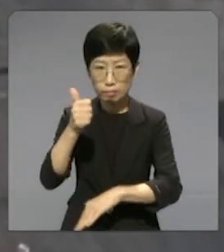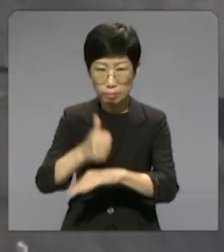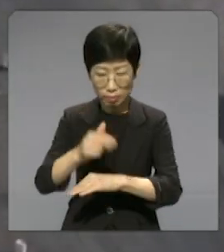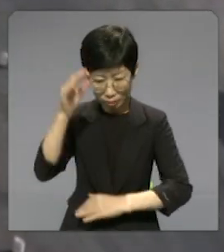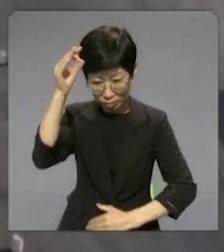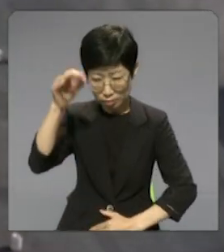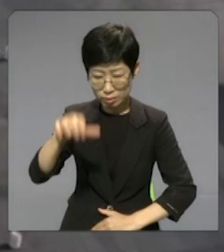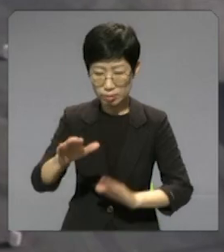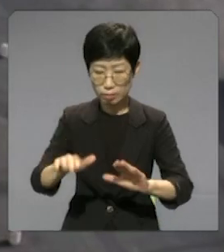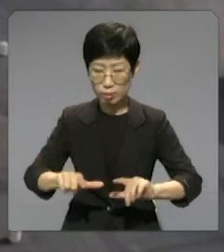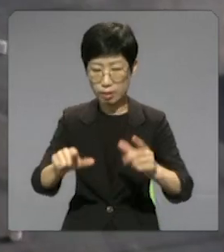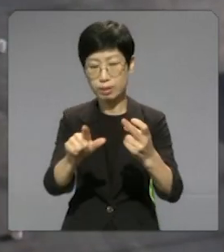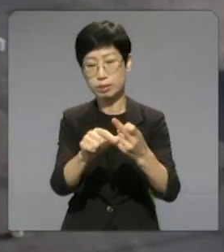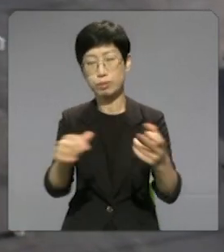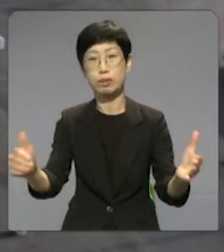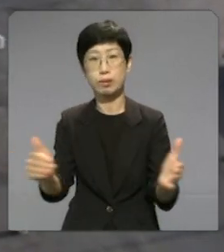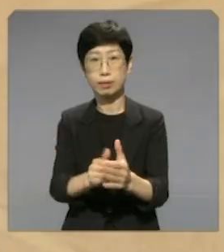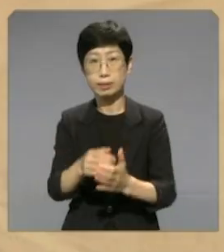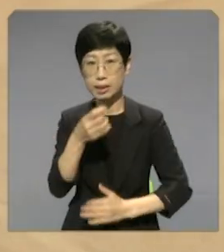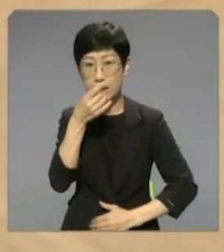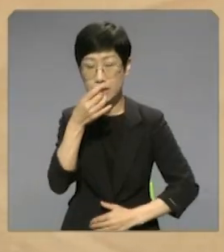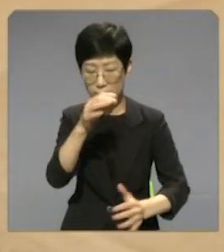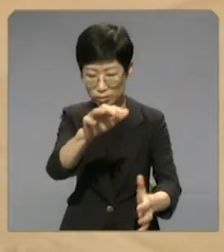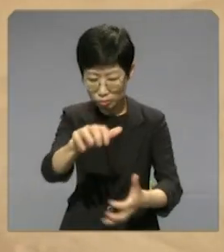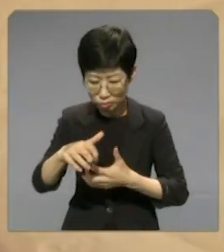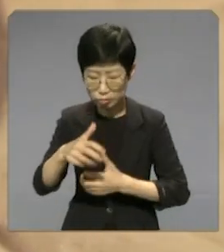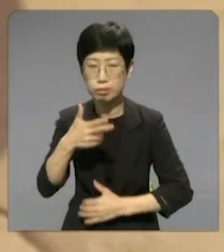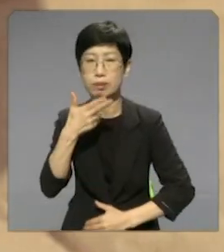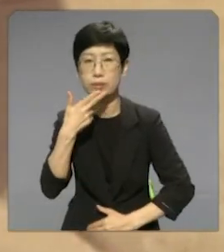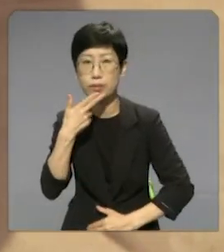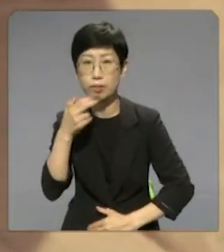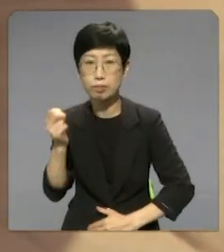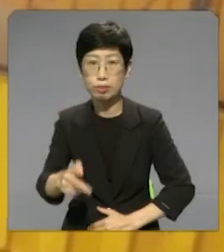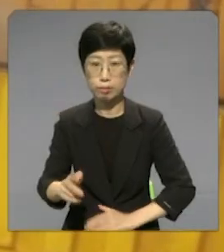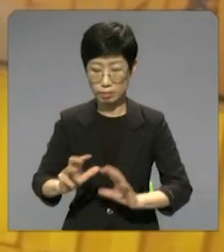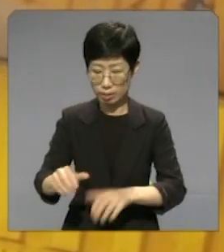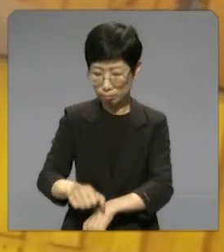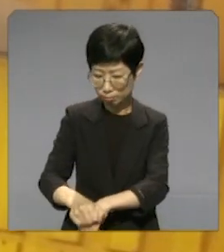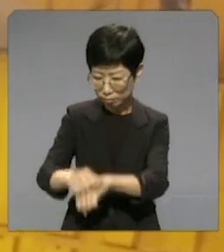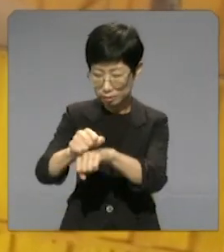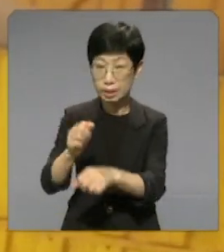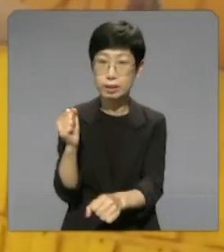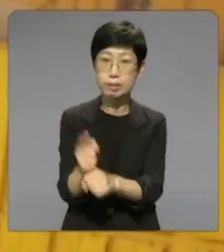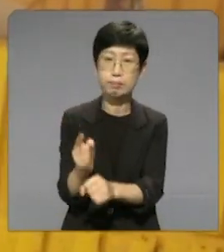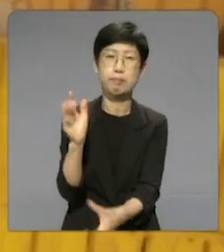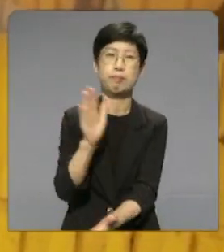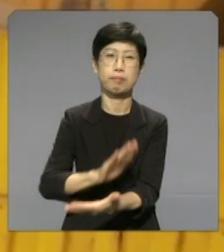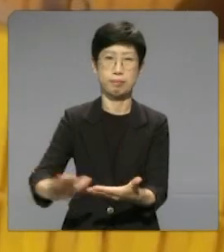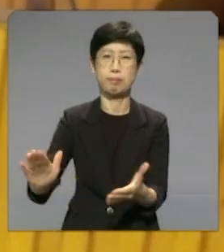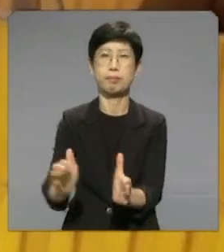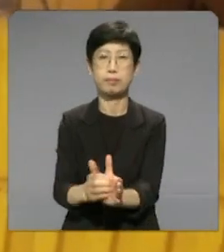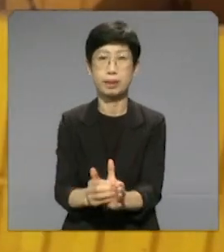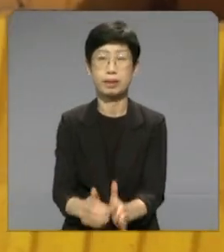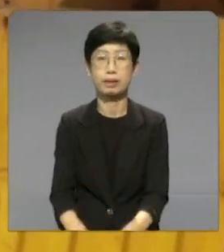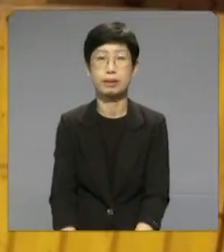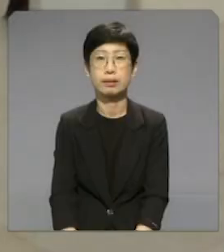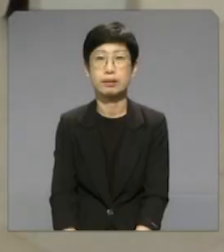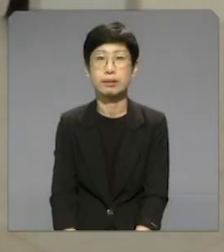튀니지에는 올해 12월까지 쌀을 하역할 선박도 국영체고도 이미 소진된 것으로 조사됐습니다